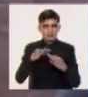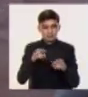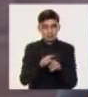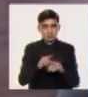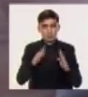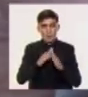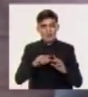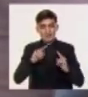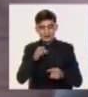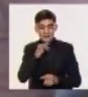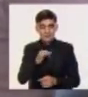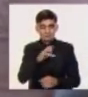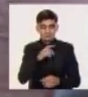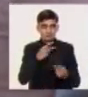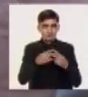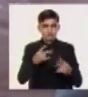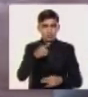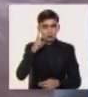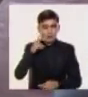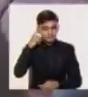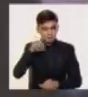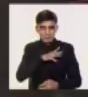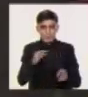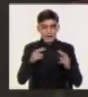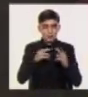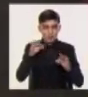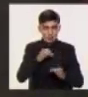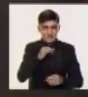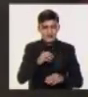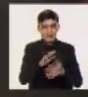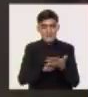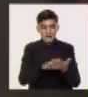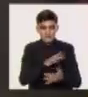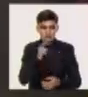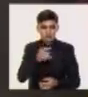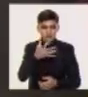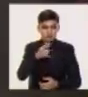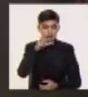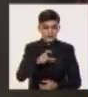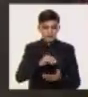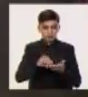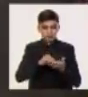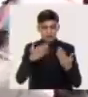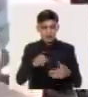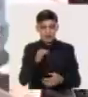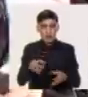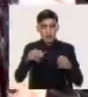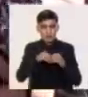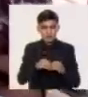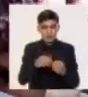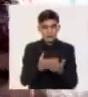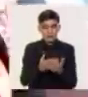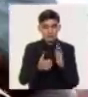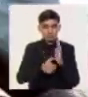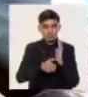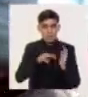и перевести в СИЗО создателей этой пирамиды. Заявление в полицию написали 1500 человек. Общая сумма ущерба более